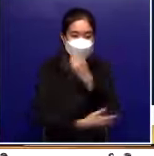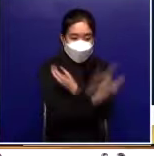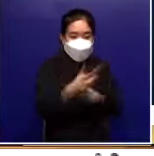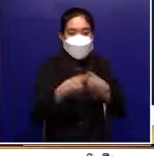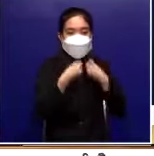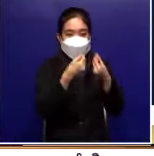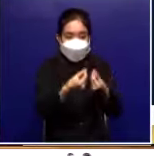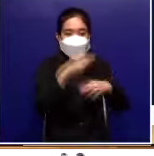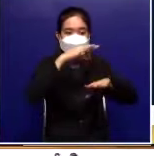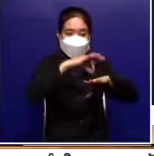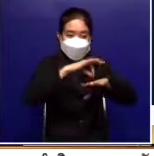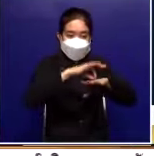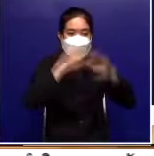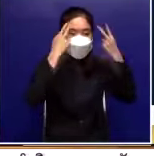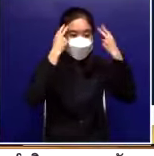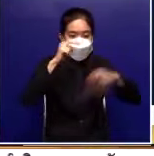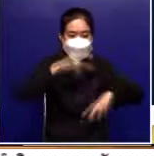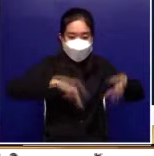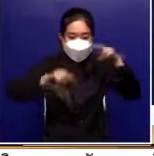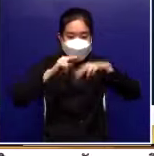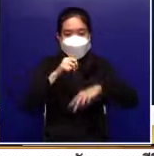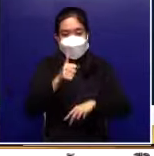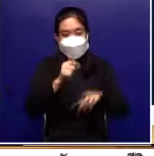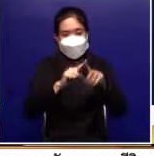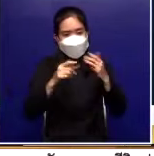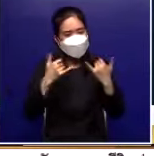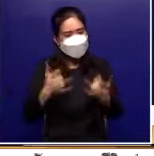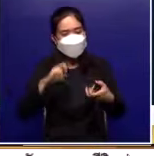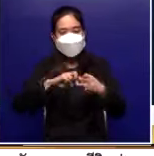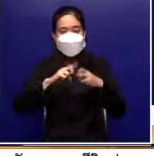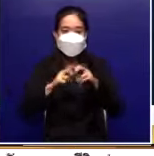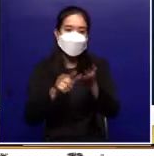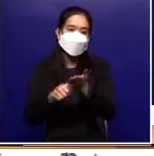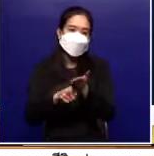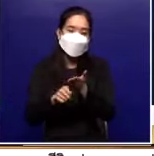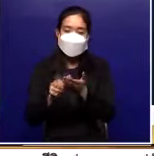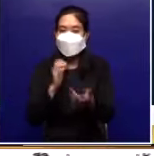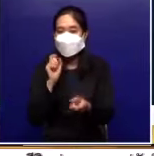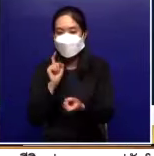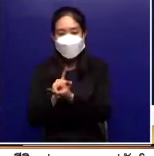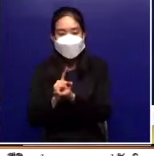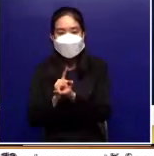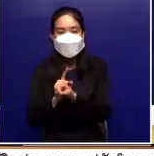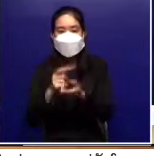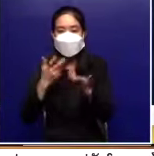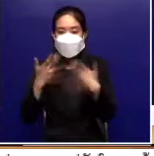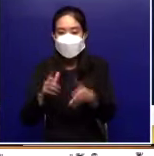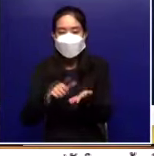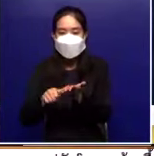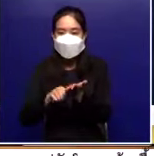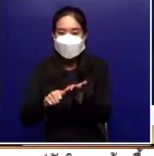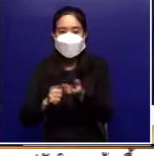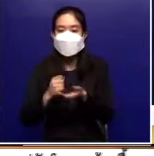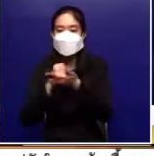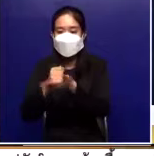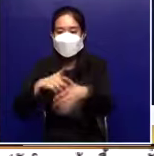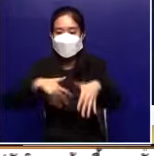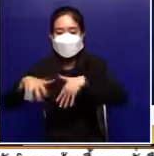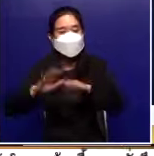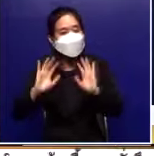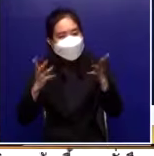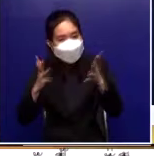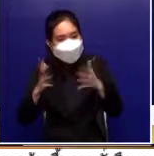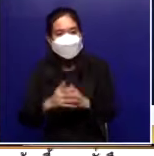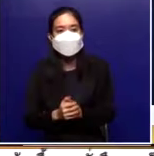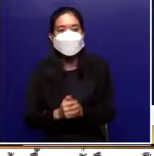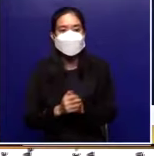ไม่ไหวจริงๆครับมันปล่อยผ่านไปไม่ได้ครับเพราะท่านทำงบประมาณแบบคีโยตินประเทศท่านทำงบประมาณแบบคีโยติน